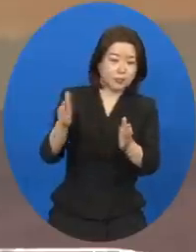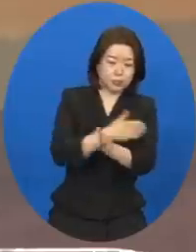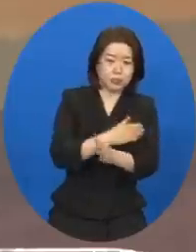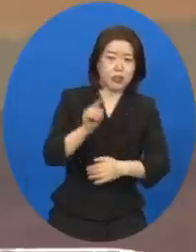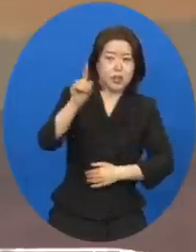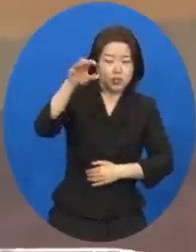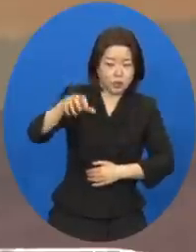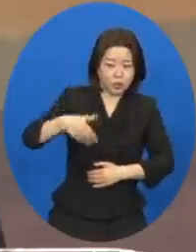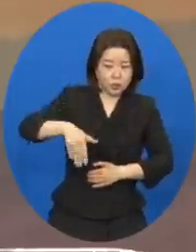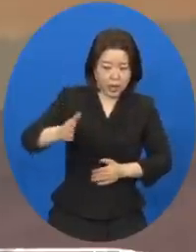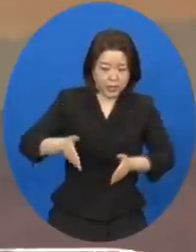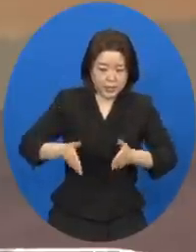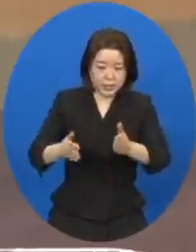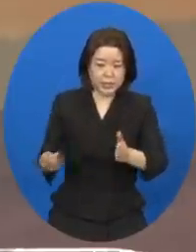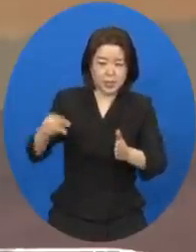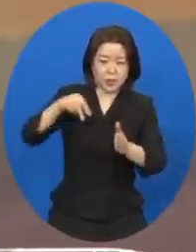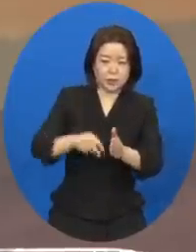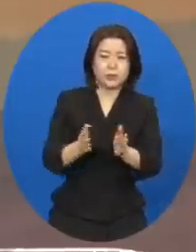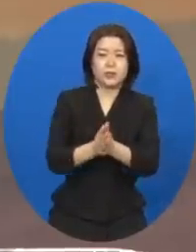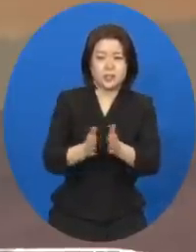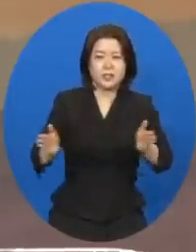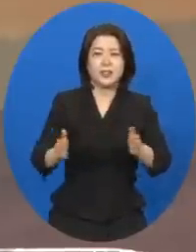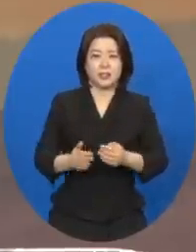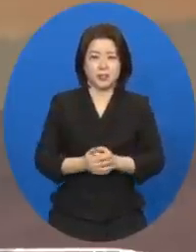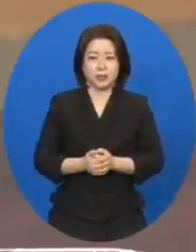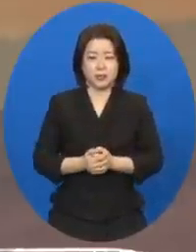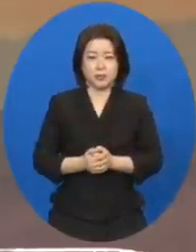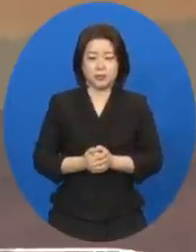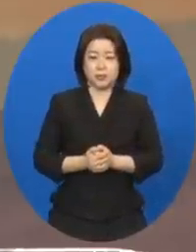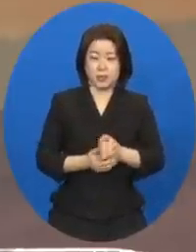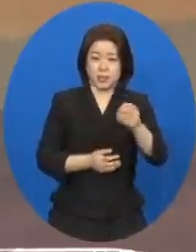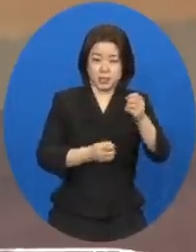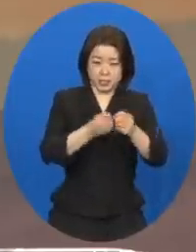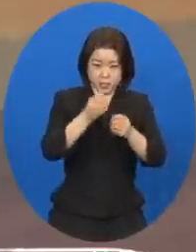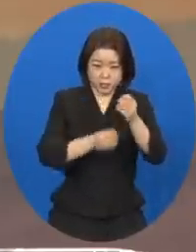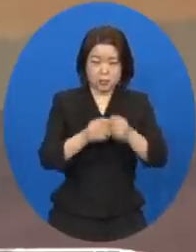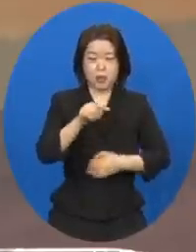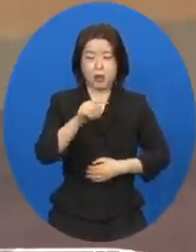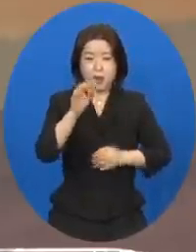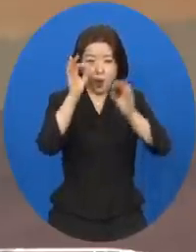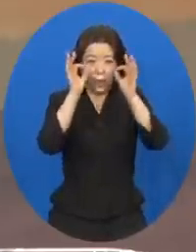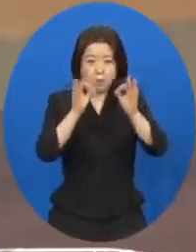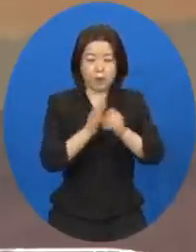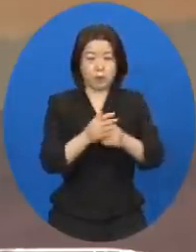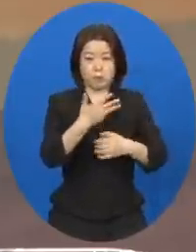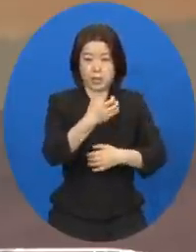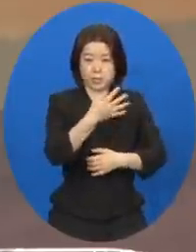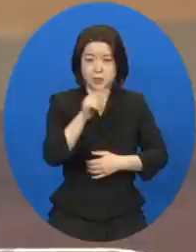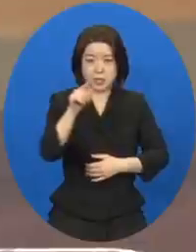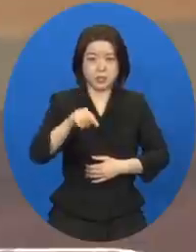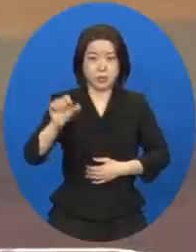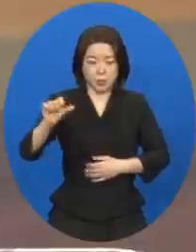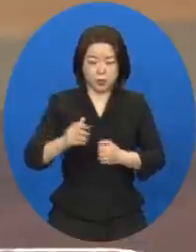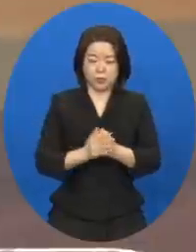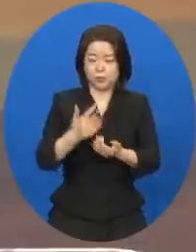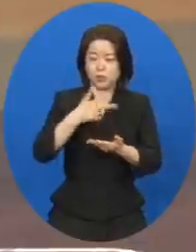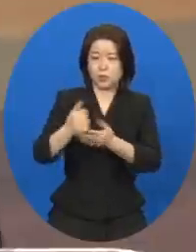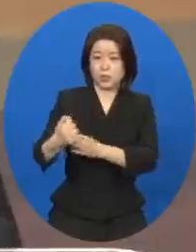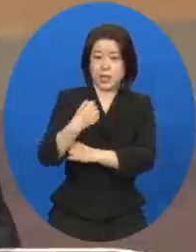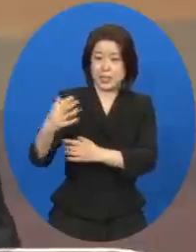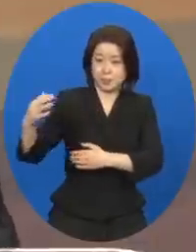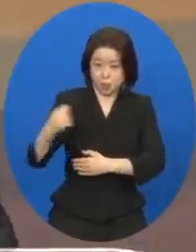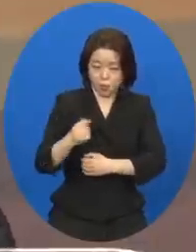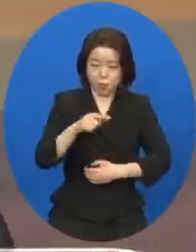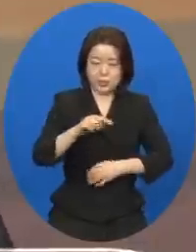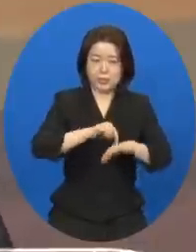됩니다. 시편 84편 5절에서 7절에 이렇게 말씀합니다. 주께 힘을 얻고 그